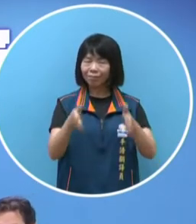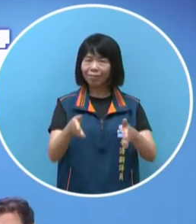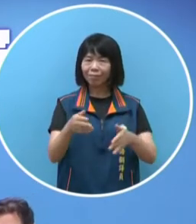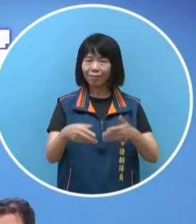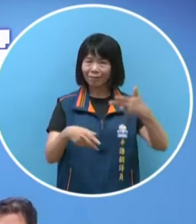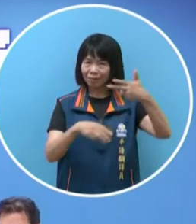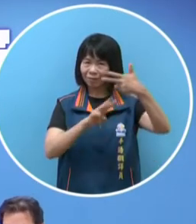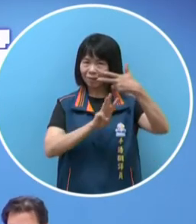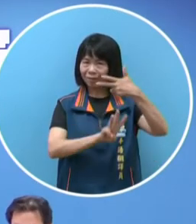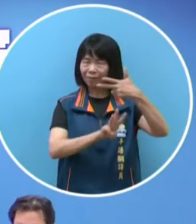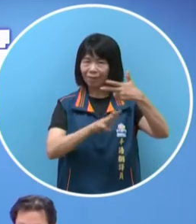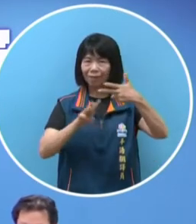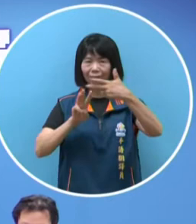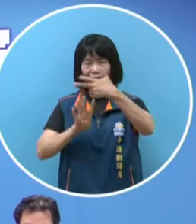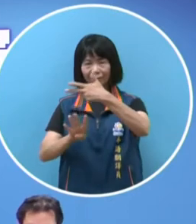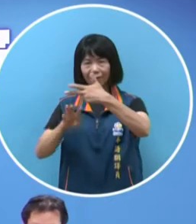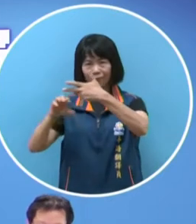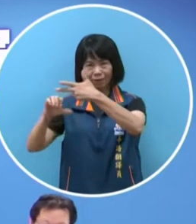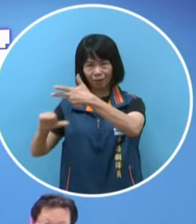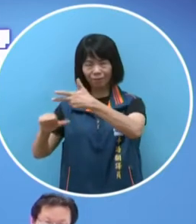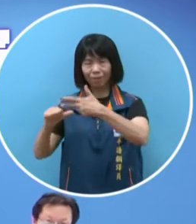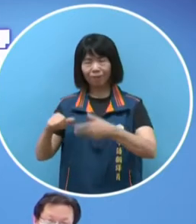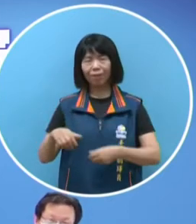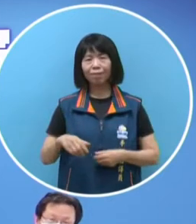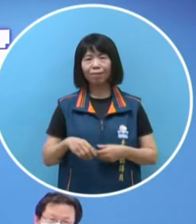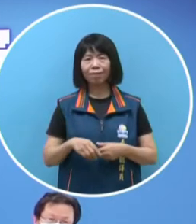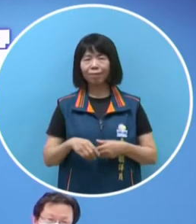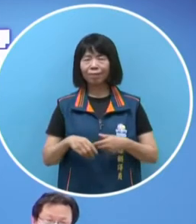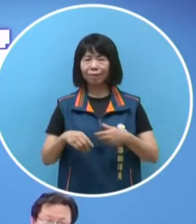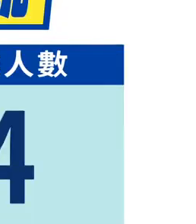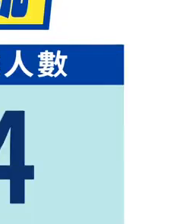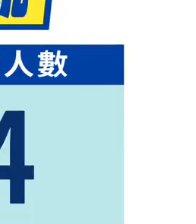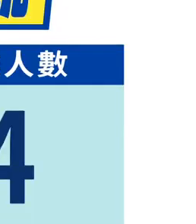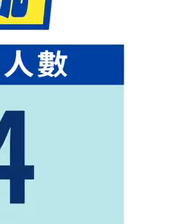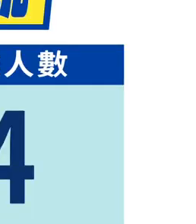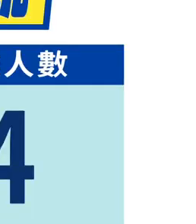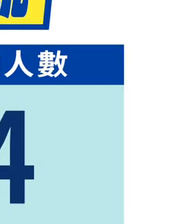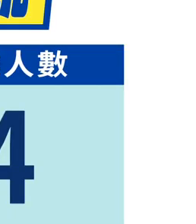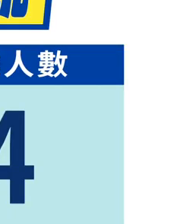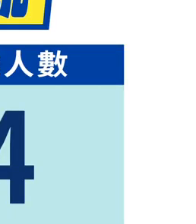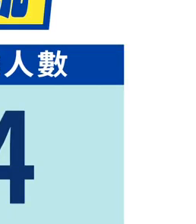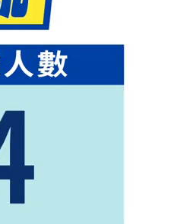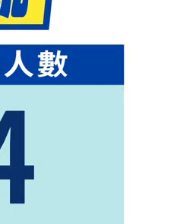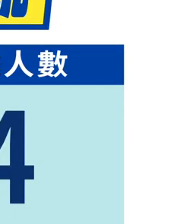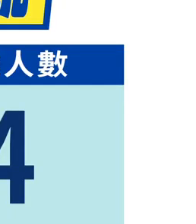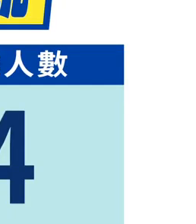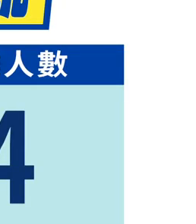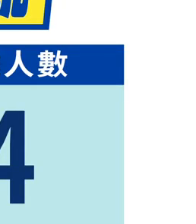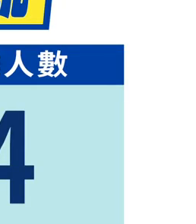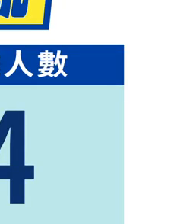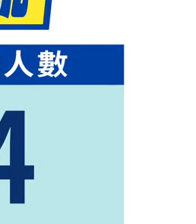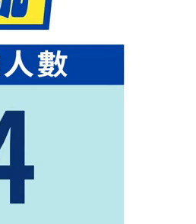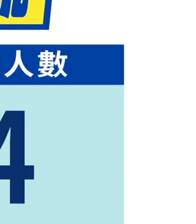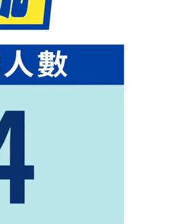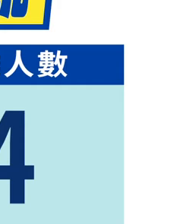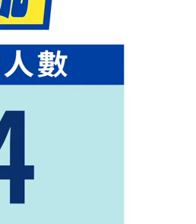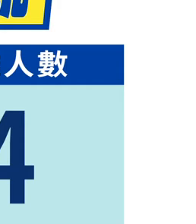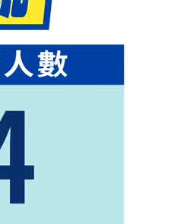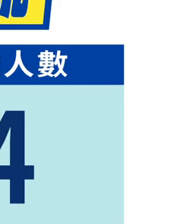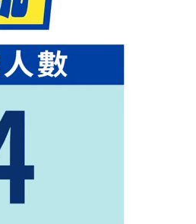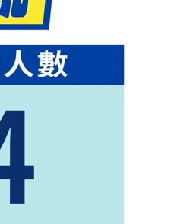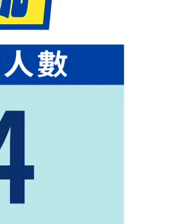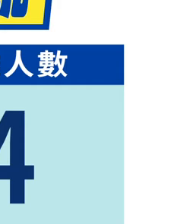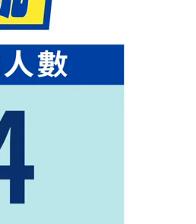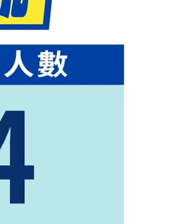疫苗施打率不到10%，一旦开放，担心疫情进入花莲，影响30万乡亲的健